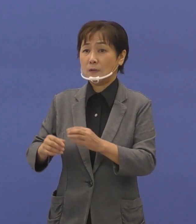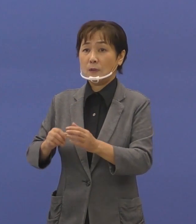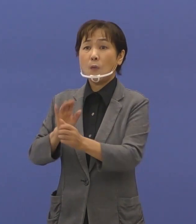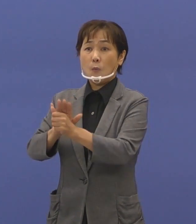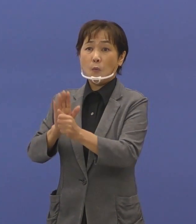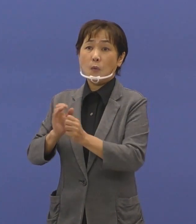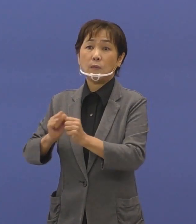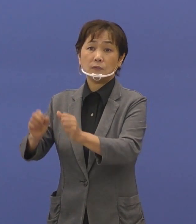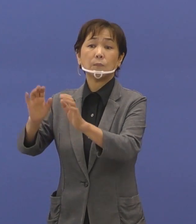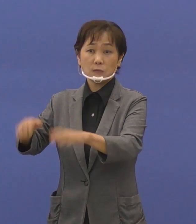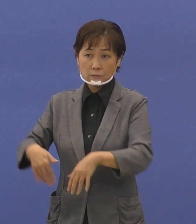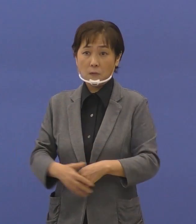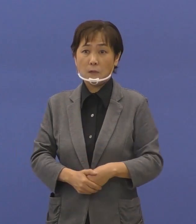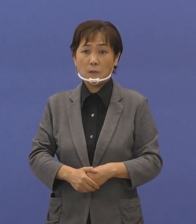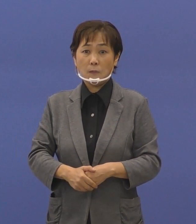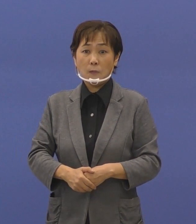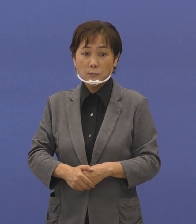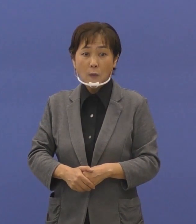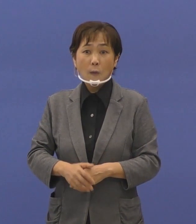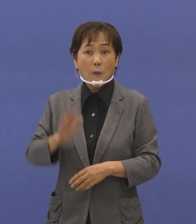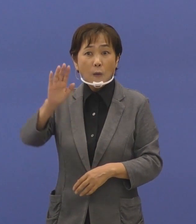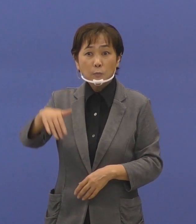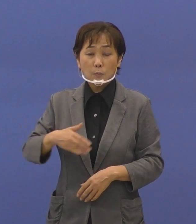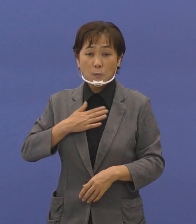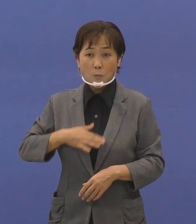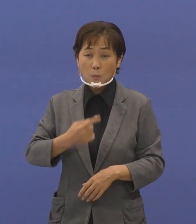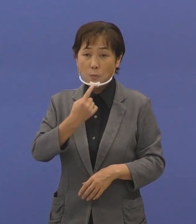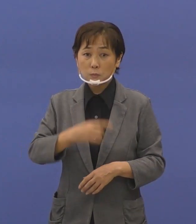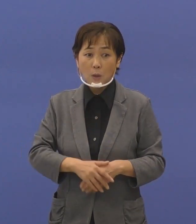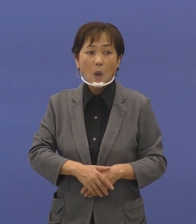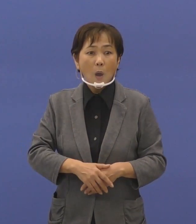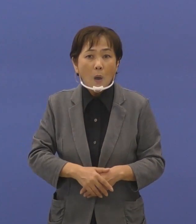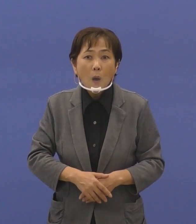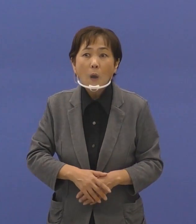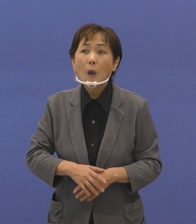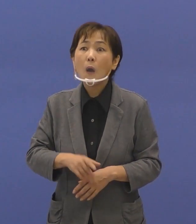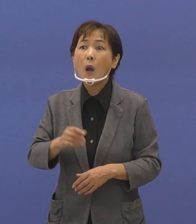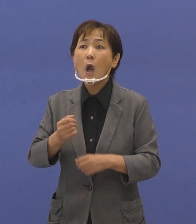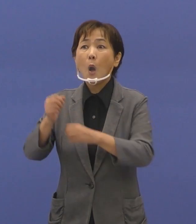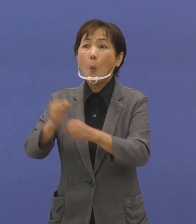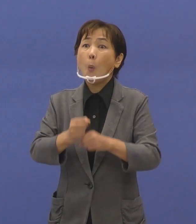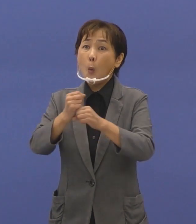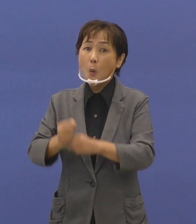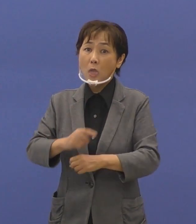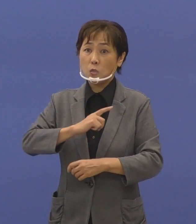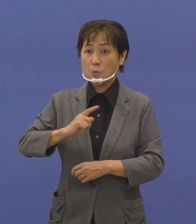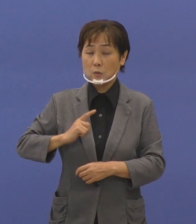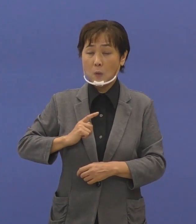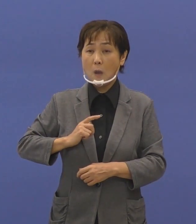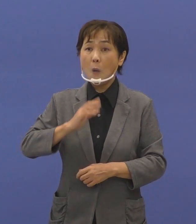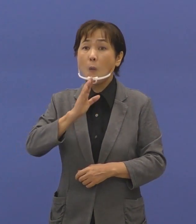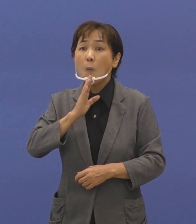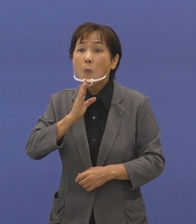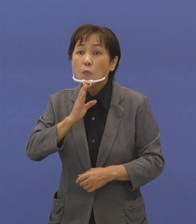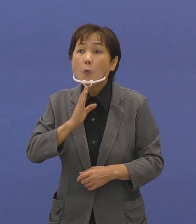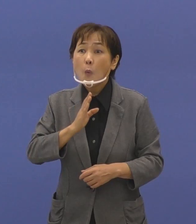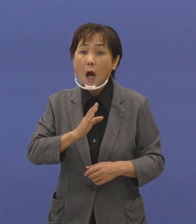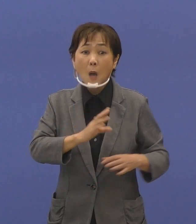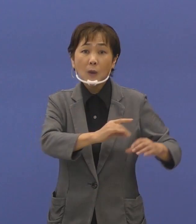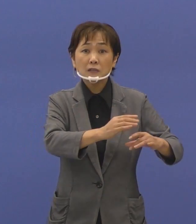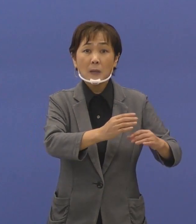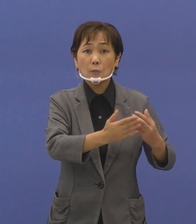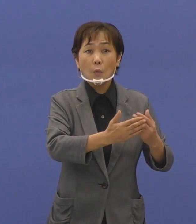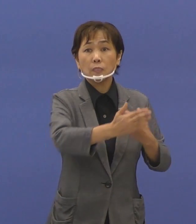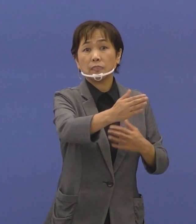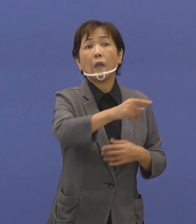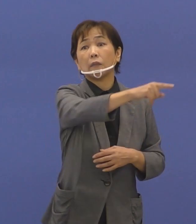は大会の最中で、そこには行かずに コンクールの方に出てい